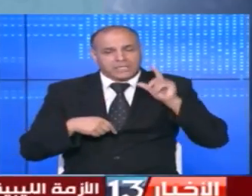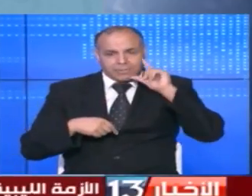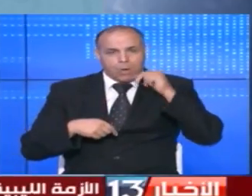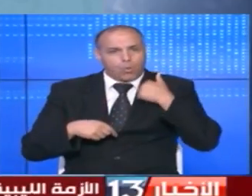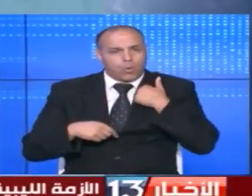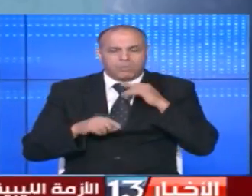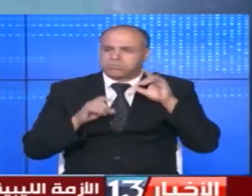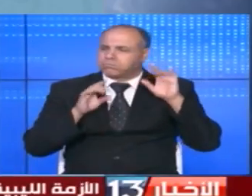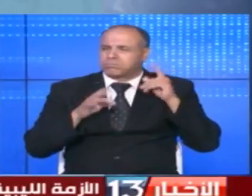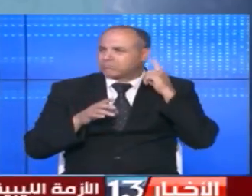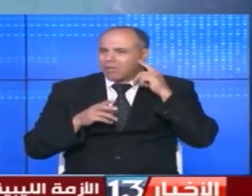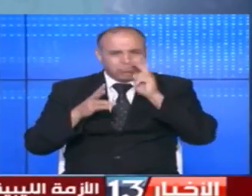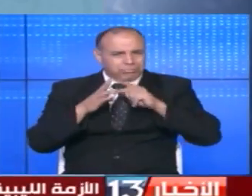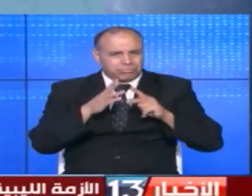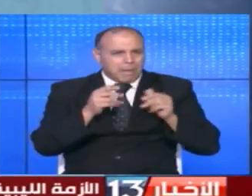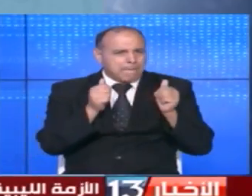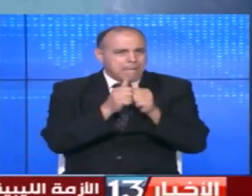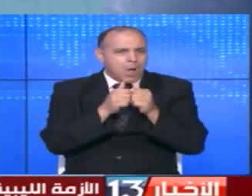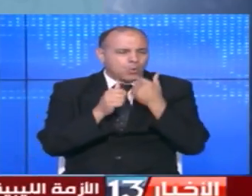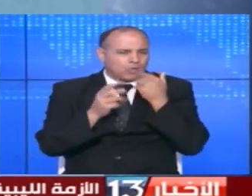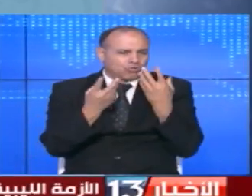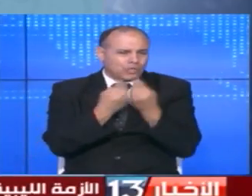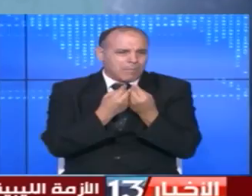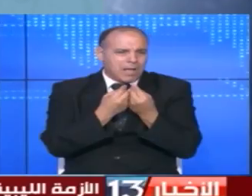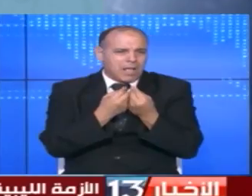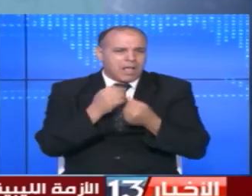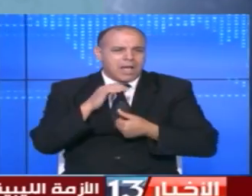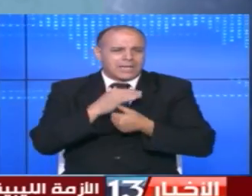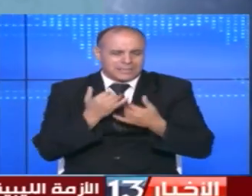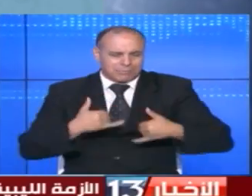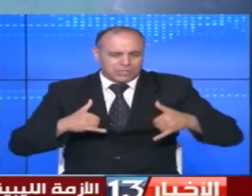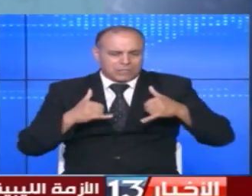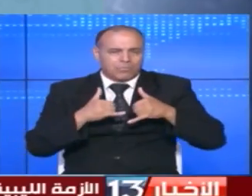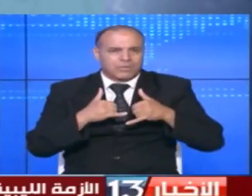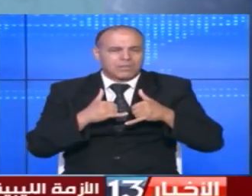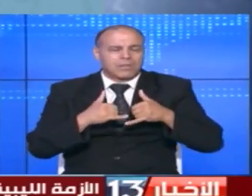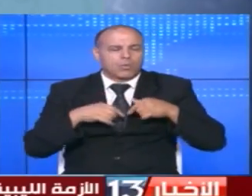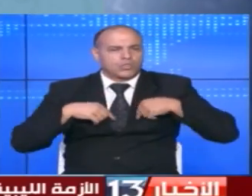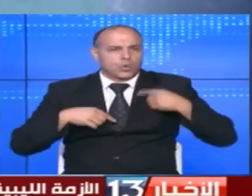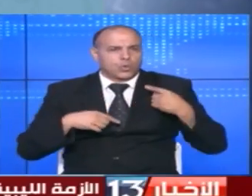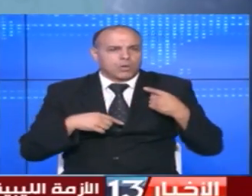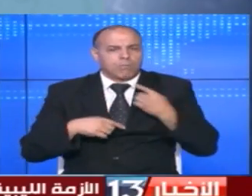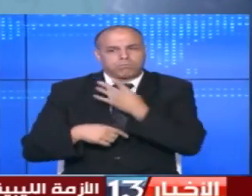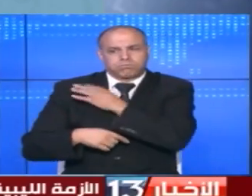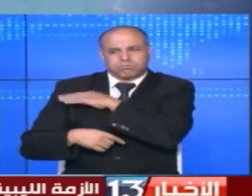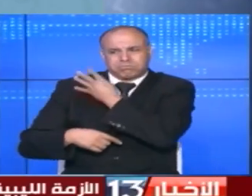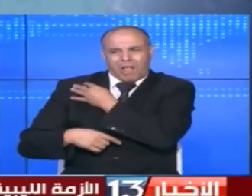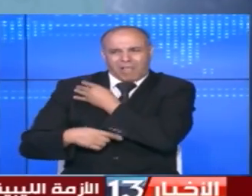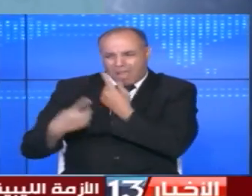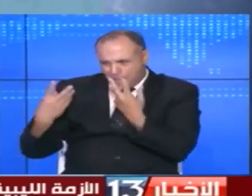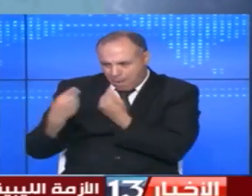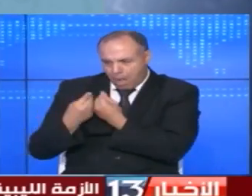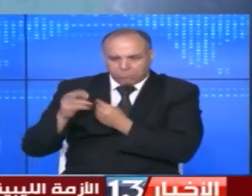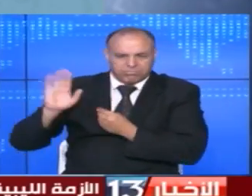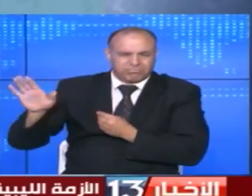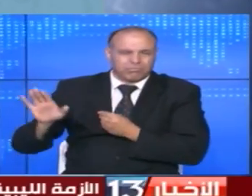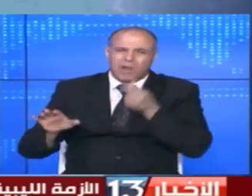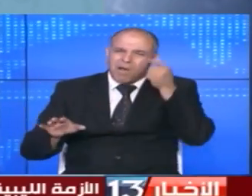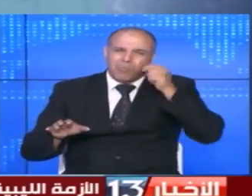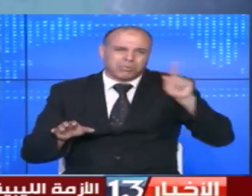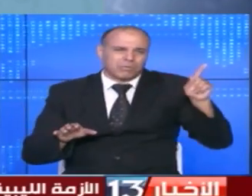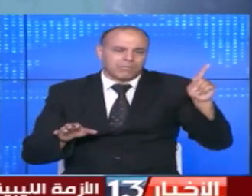وجود اي اتفاق في اللقاء الذي جمع رئيس مجلس ها فائز السراج بالقائد العسكري خليفه حفتر في ابو ظبي